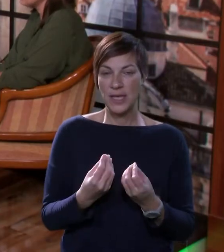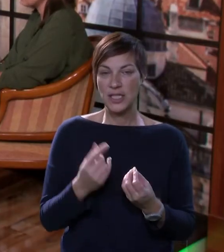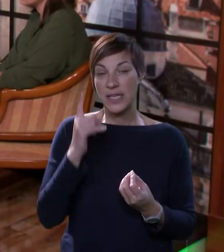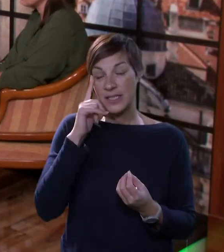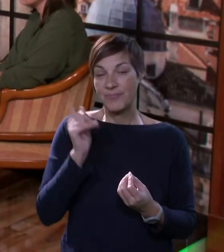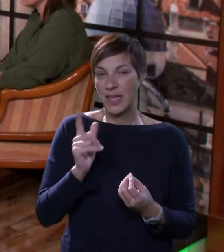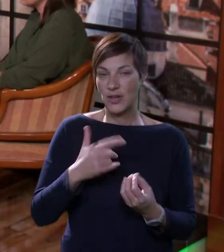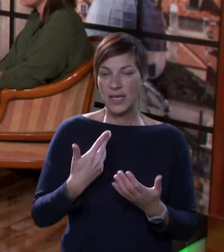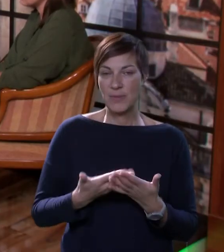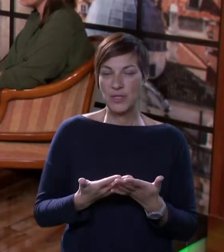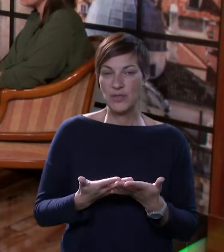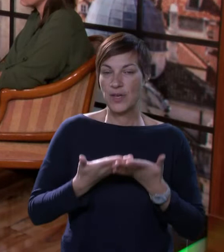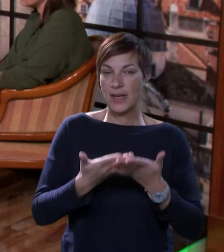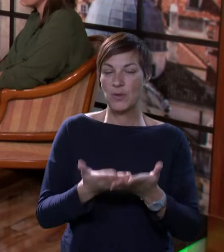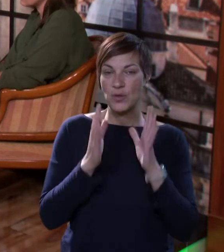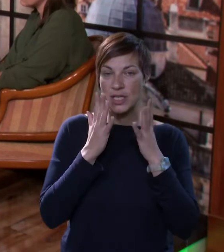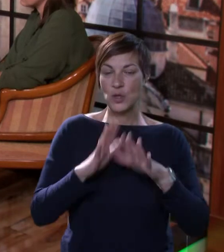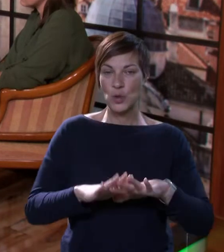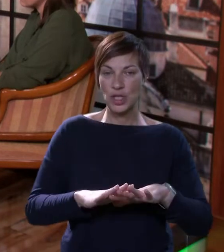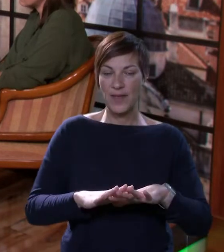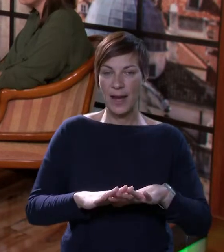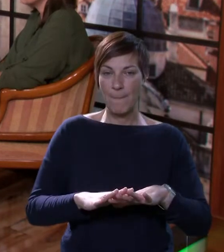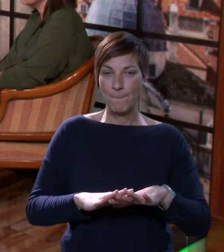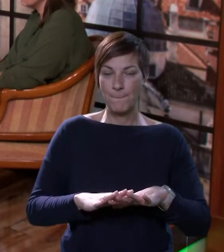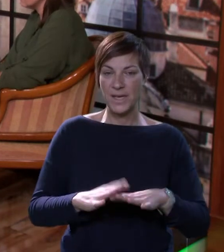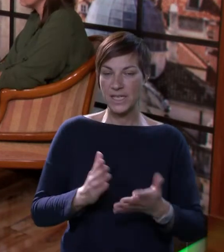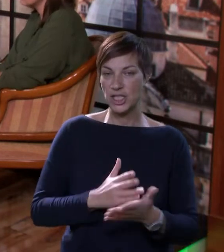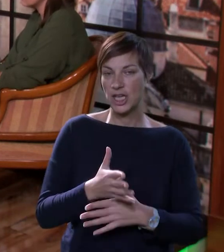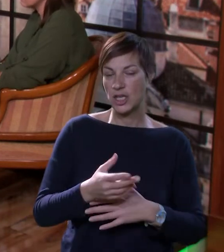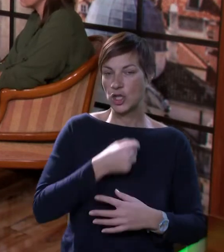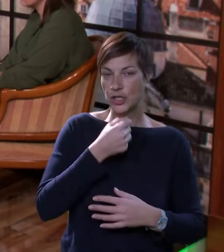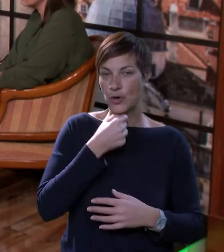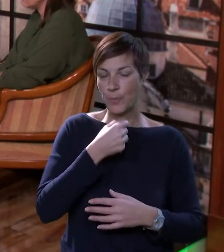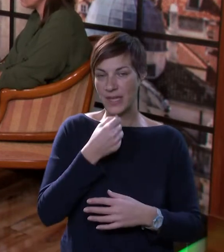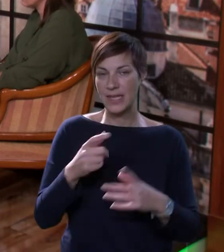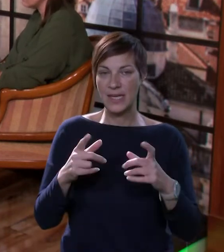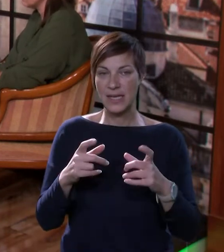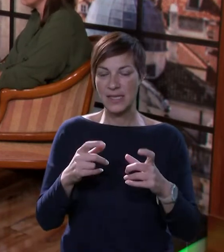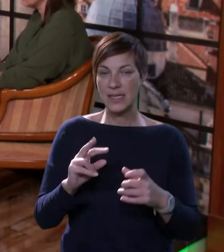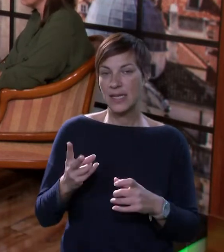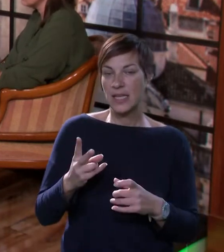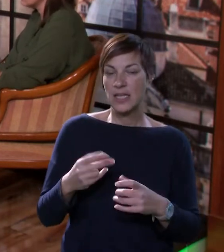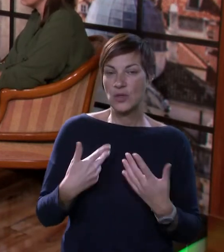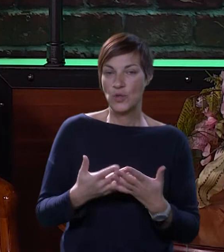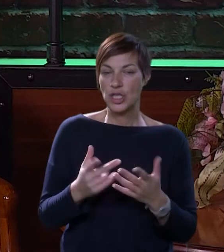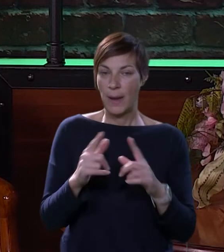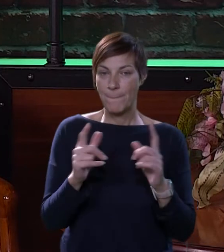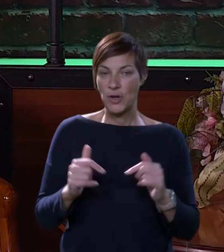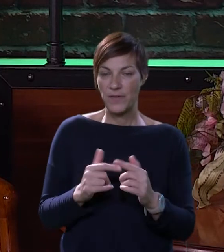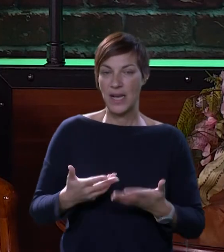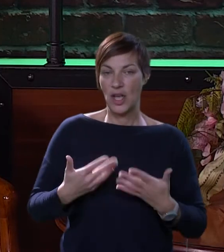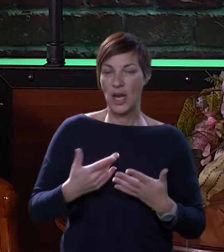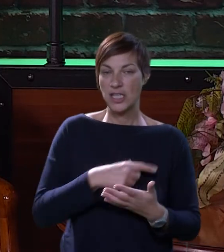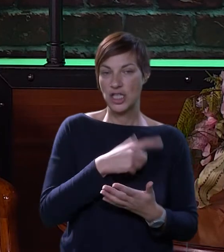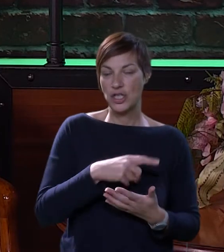često anonimnost koje nam nude društvene mreže kroz komentiranja, slika ili tuđih profila, nekako